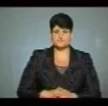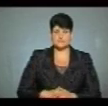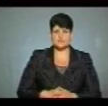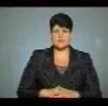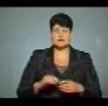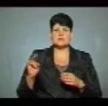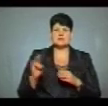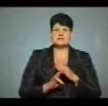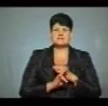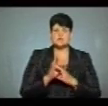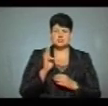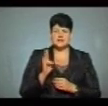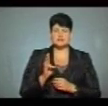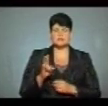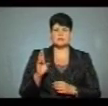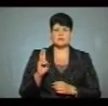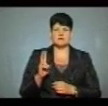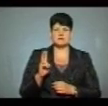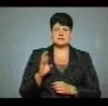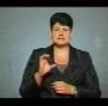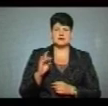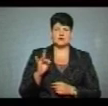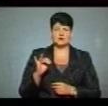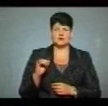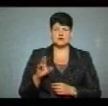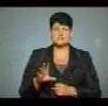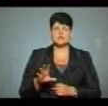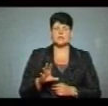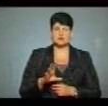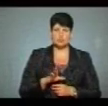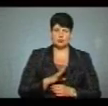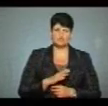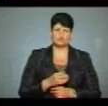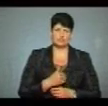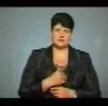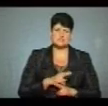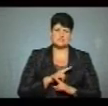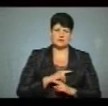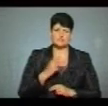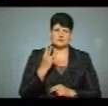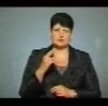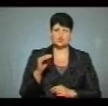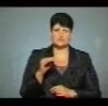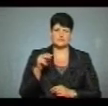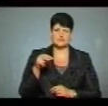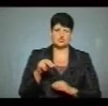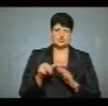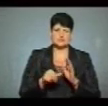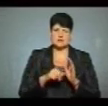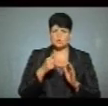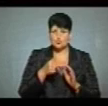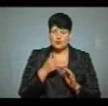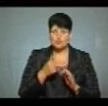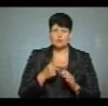Валентин Цервецький був добровольцем в АТО і капеланом у підрозділах Дмитра Яроша і Збройних сил України. Загинув 3 жовтня 2016 року